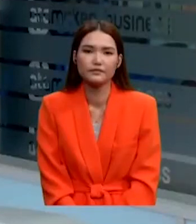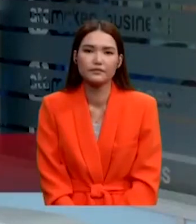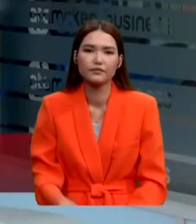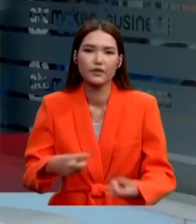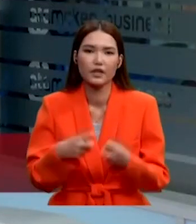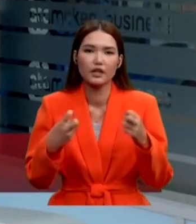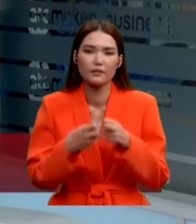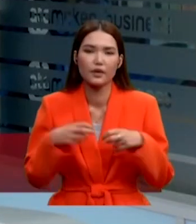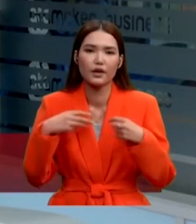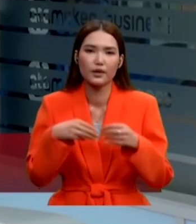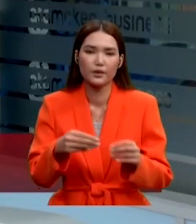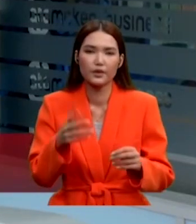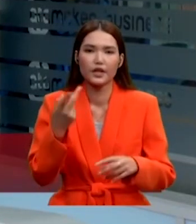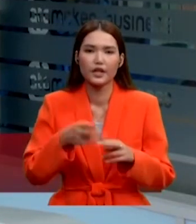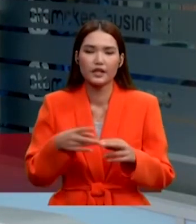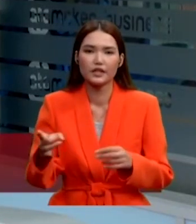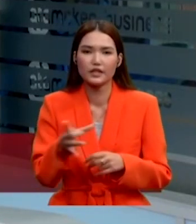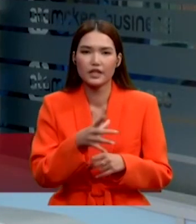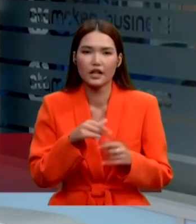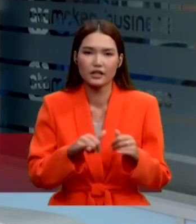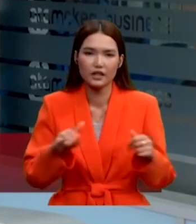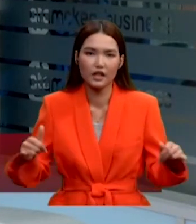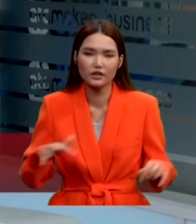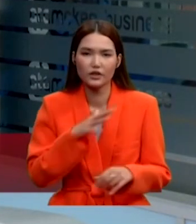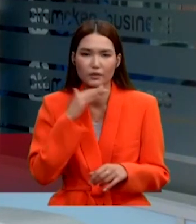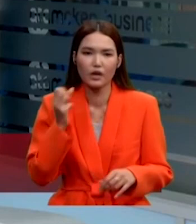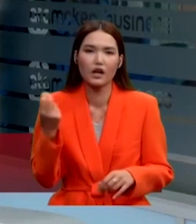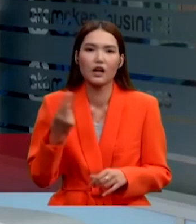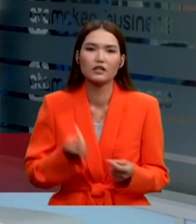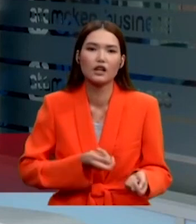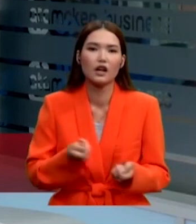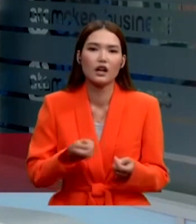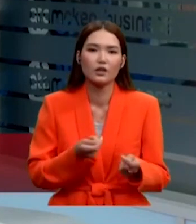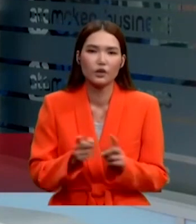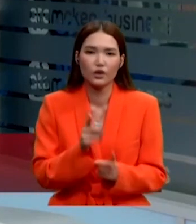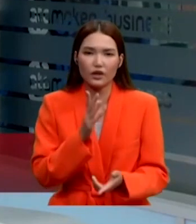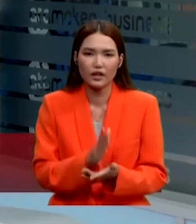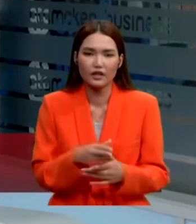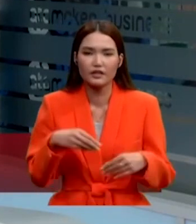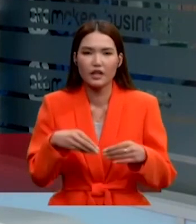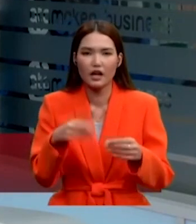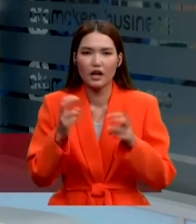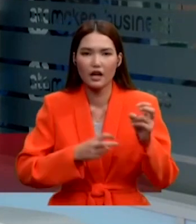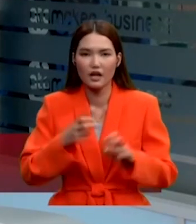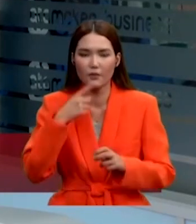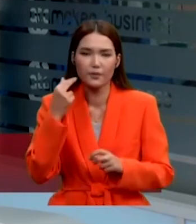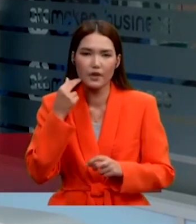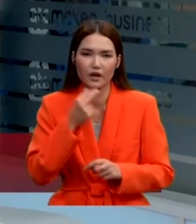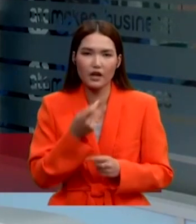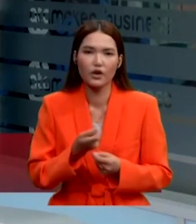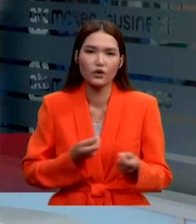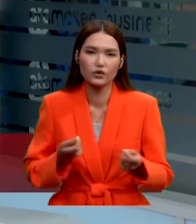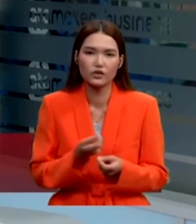Проблемы с урожаем в зерносеющих регионах нагнетают обстановку на рынке пшеницы и муки. Аграрии говорят, что качественной